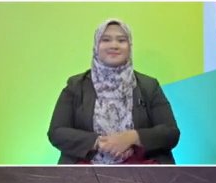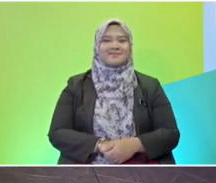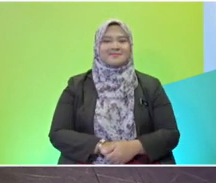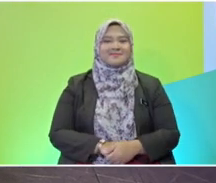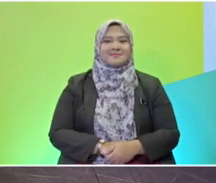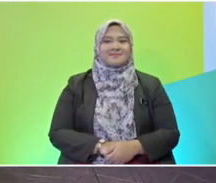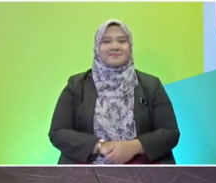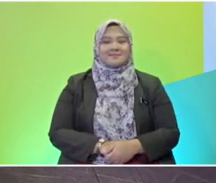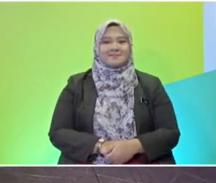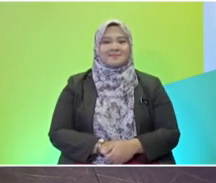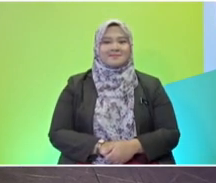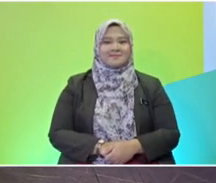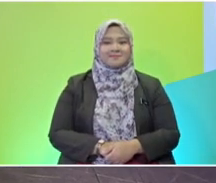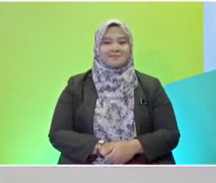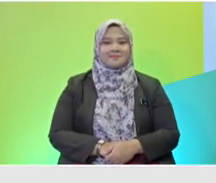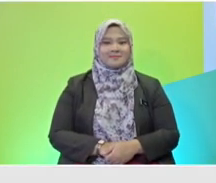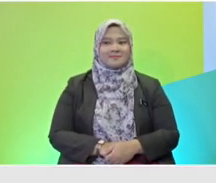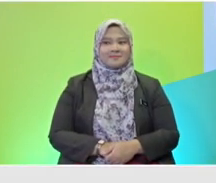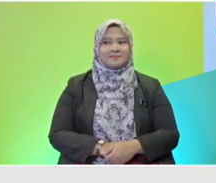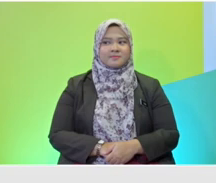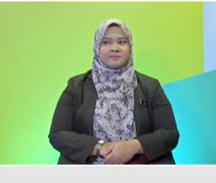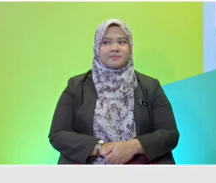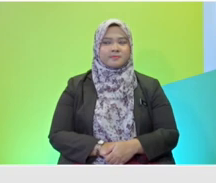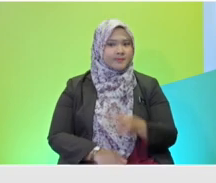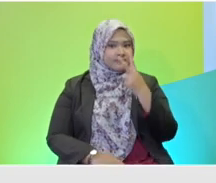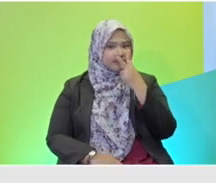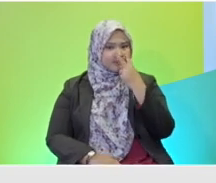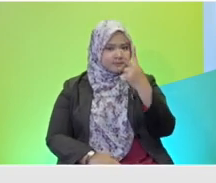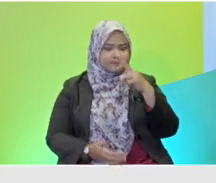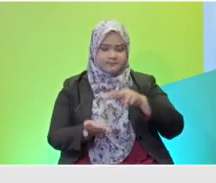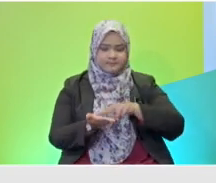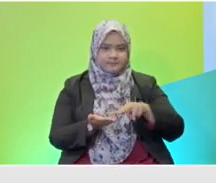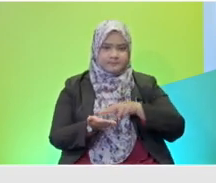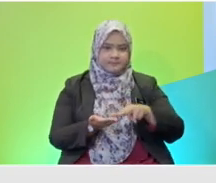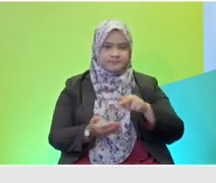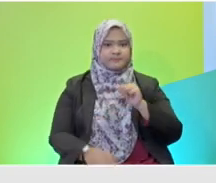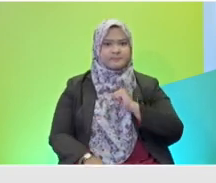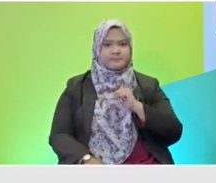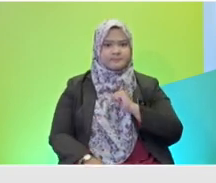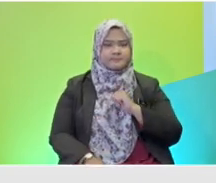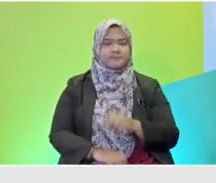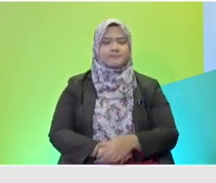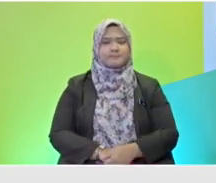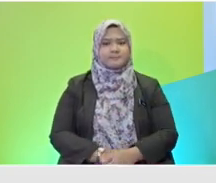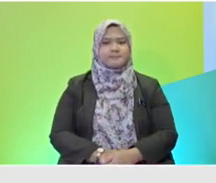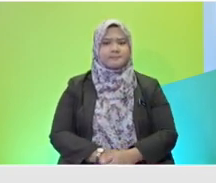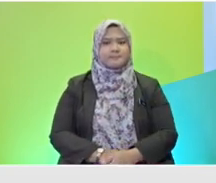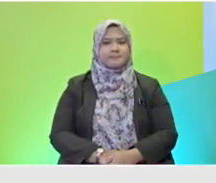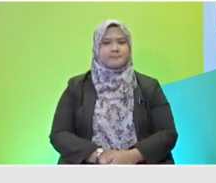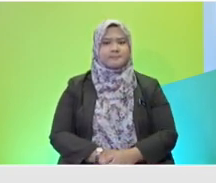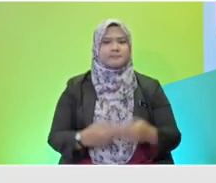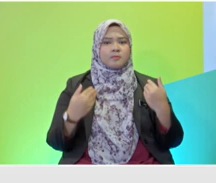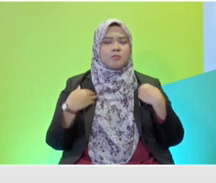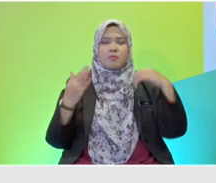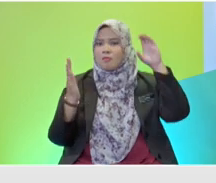jadi kalau kita lihat persoalan ini raja di bawah menunjukkan satu punya satu tentang sifat cahaya Oke tiup getah orang